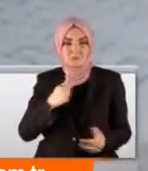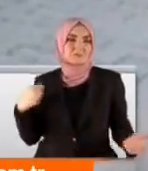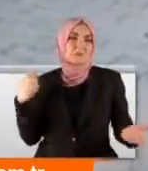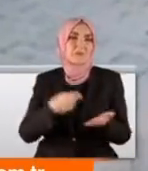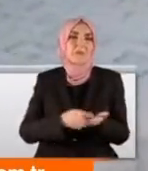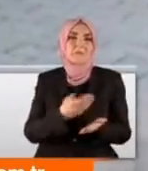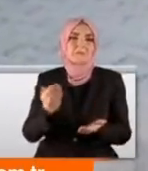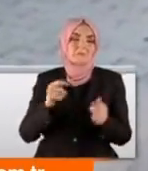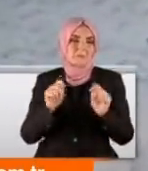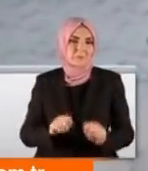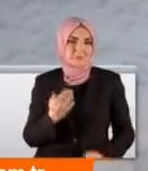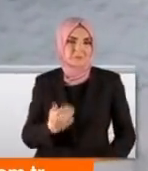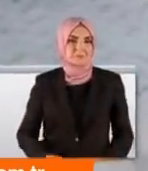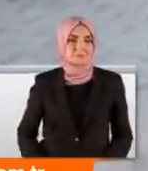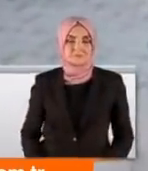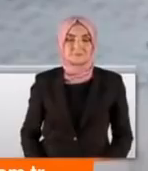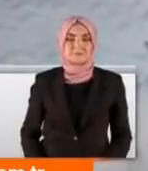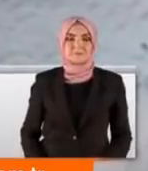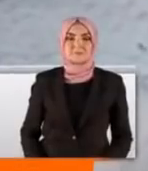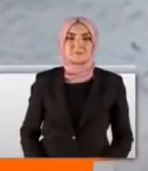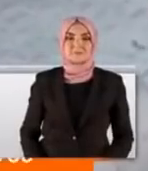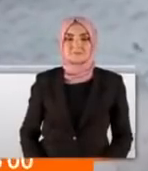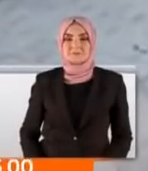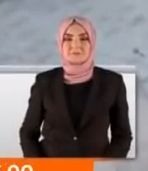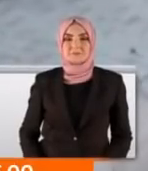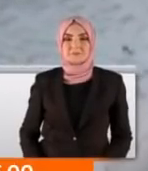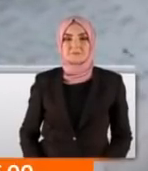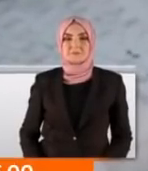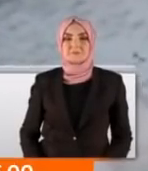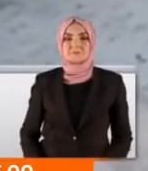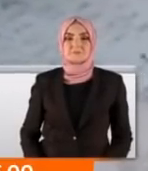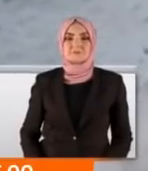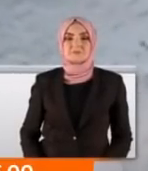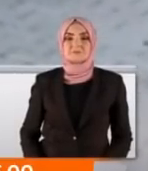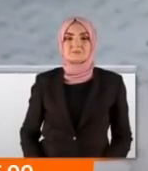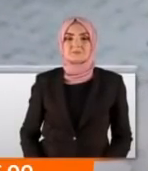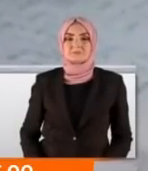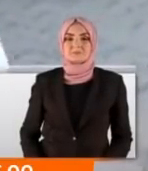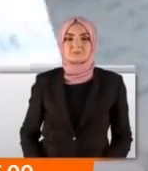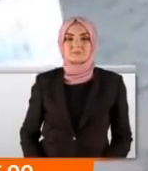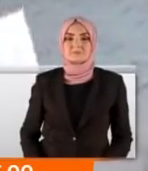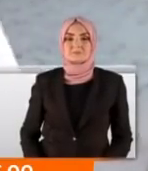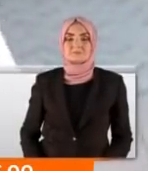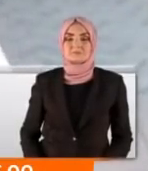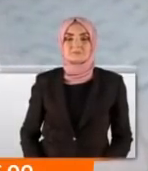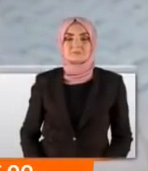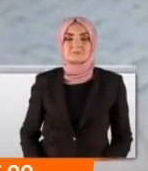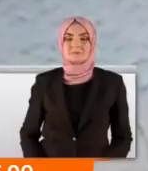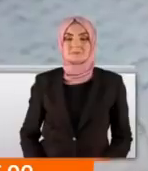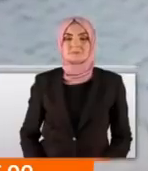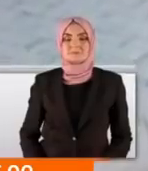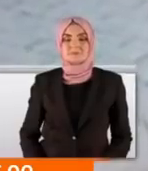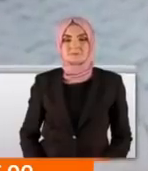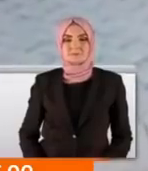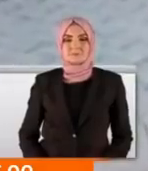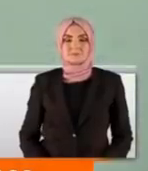kapora olarak 1000 TL yatırdım. Kabul etmedi. Depozito istedi benden hepsine. Tamam dedim, olur dedim. İlanı kaldırdım,